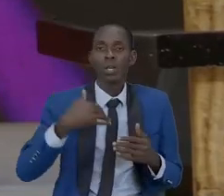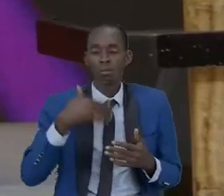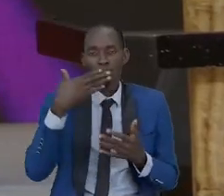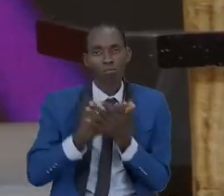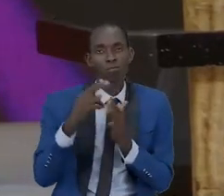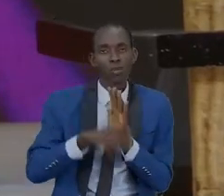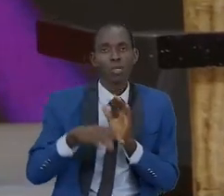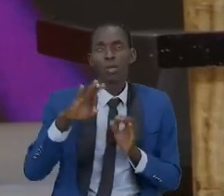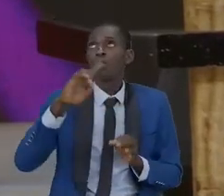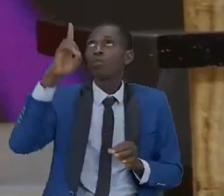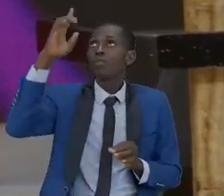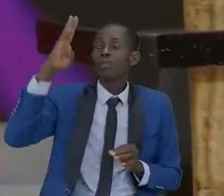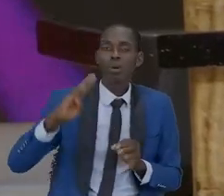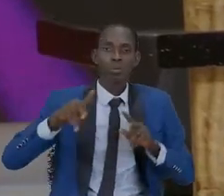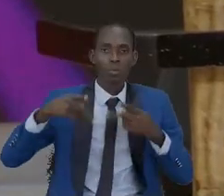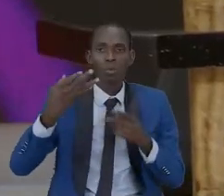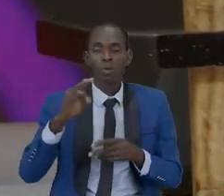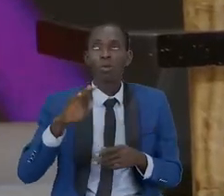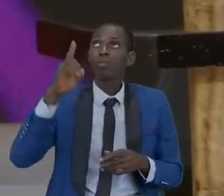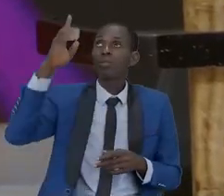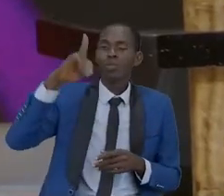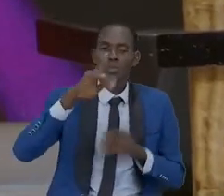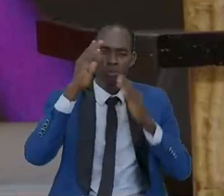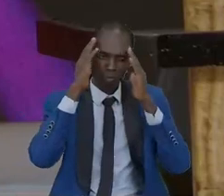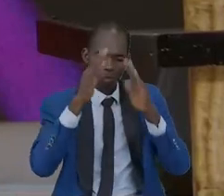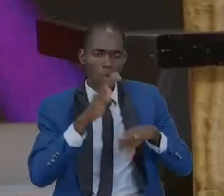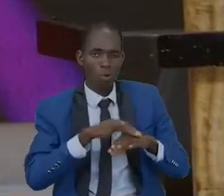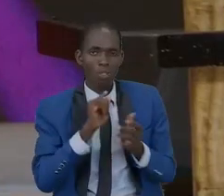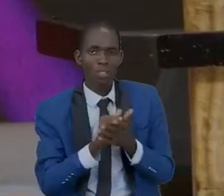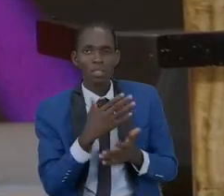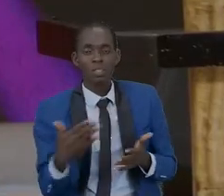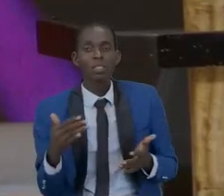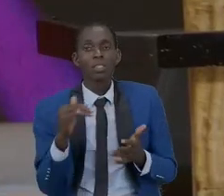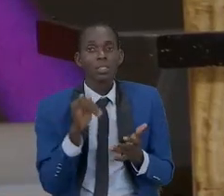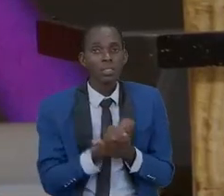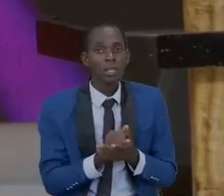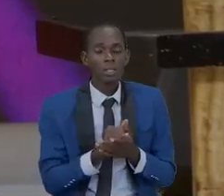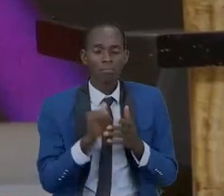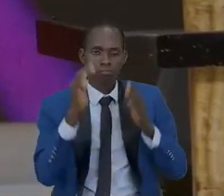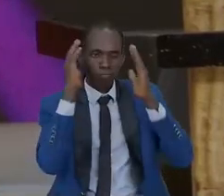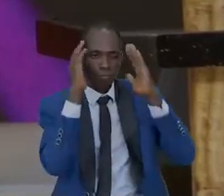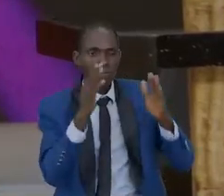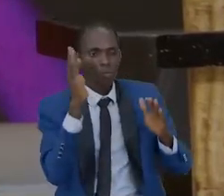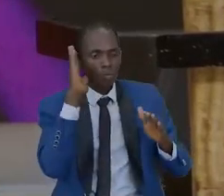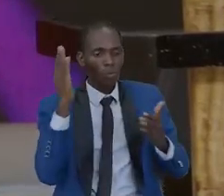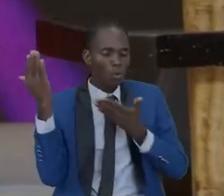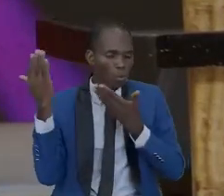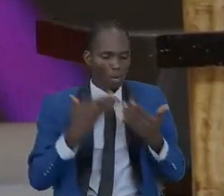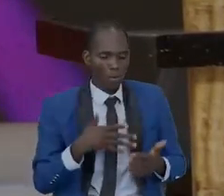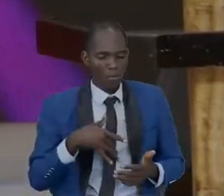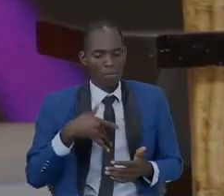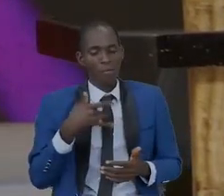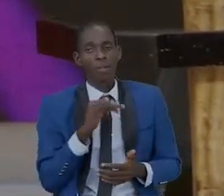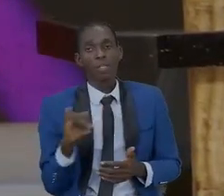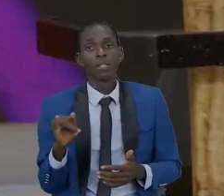les provisions de Dieu pour votre vie vous vous focalisez ces choses mauvaises cette focalisation va apporter le sentiment la sensation